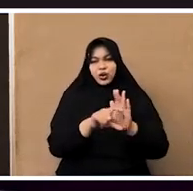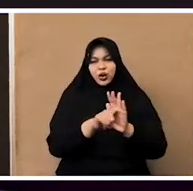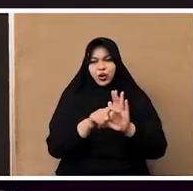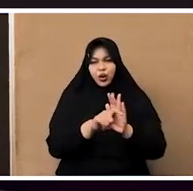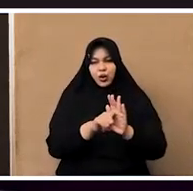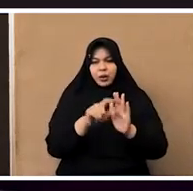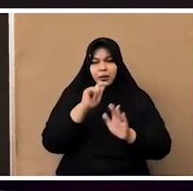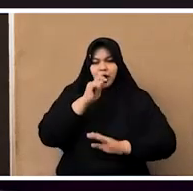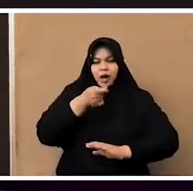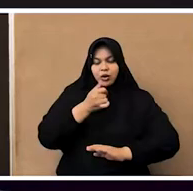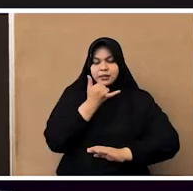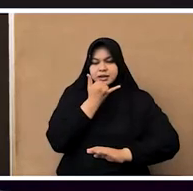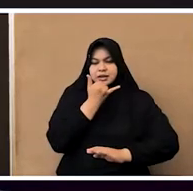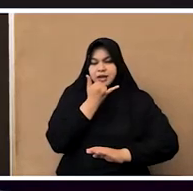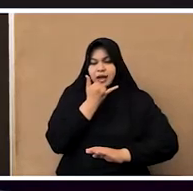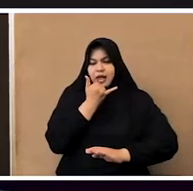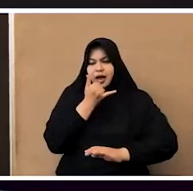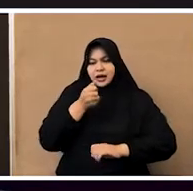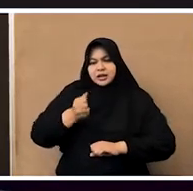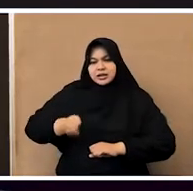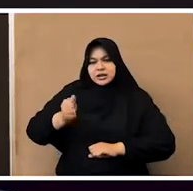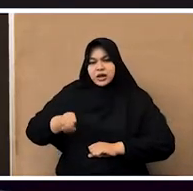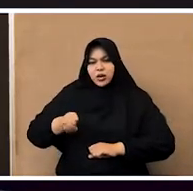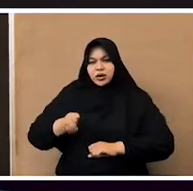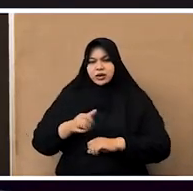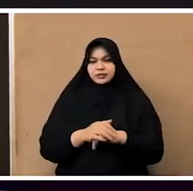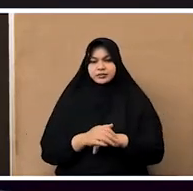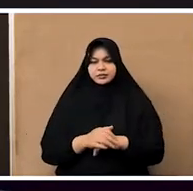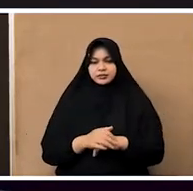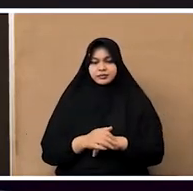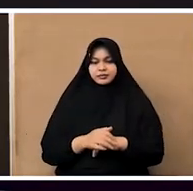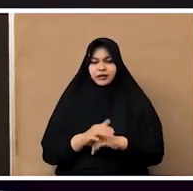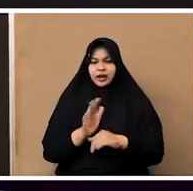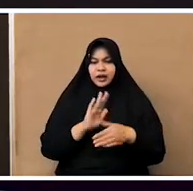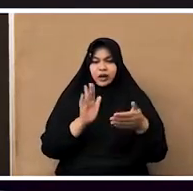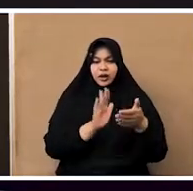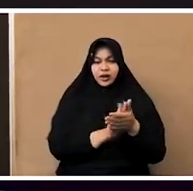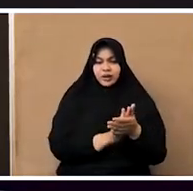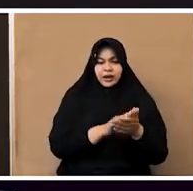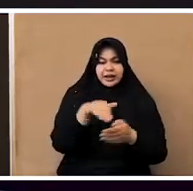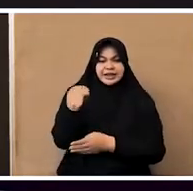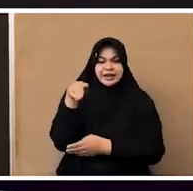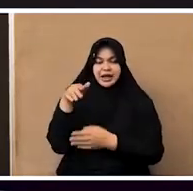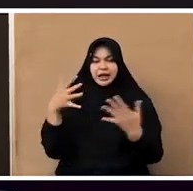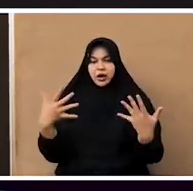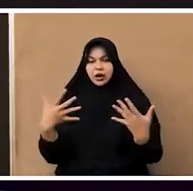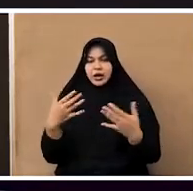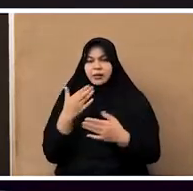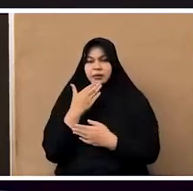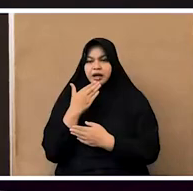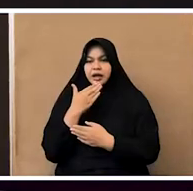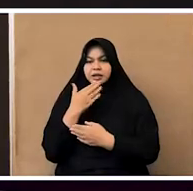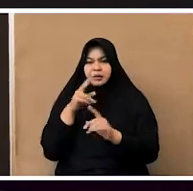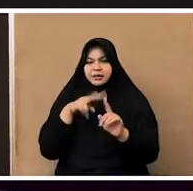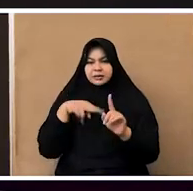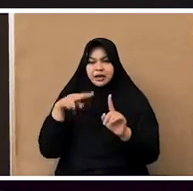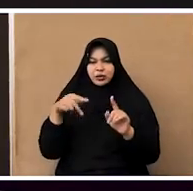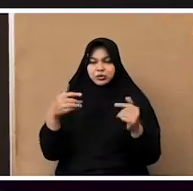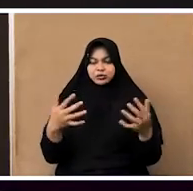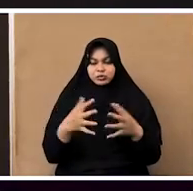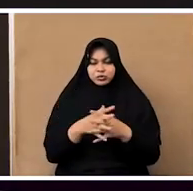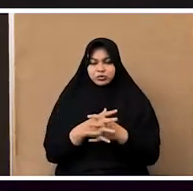mengakui bersalah di persidangan jadi tidak dilekatkan pada saat terjadinya kejahatan tapi biasanya adalah prospektum itu biasanya